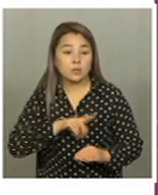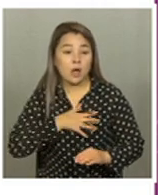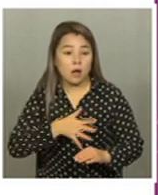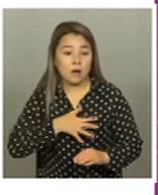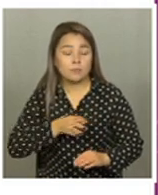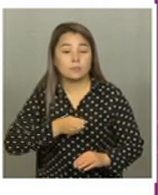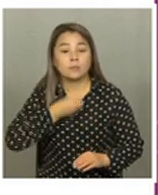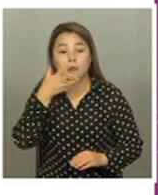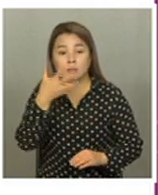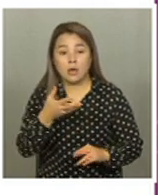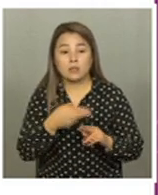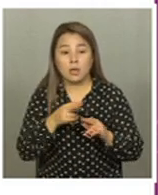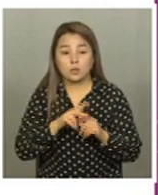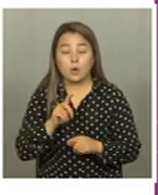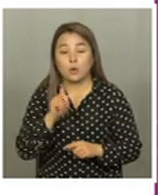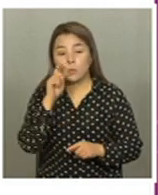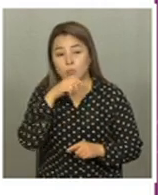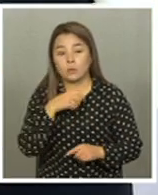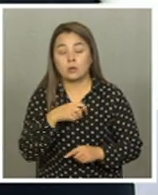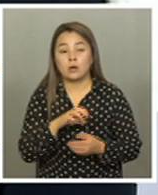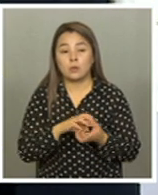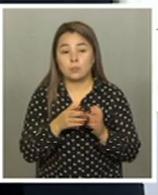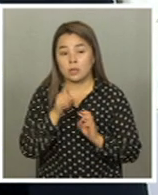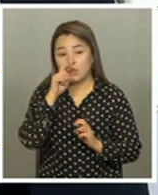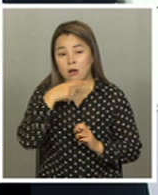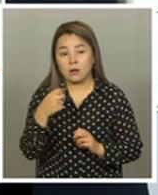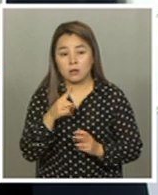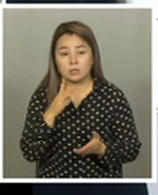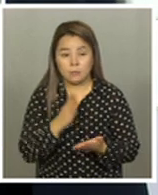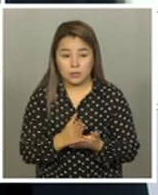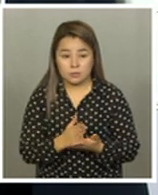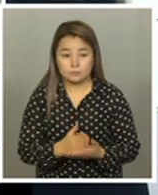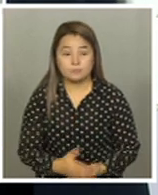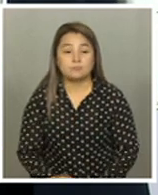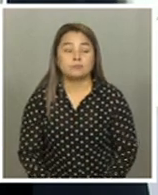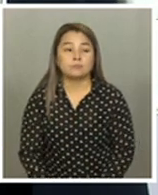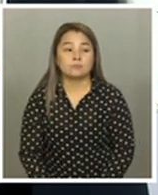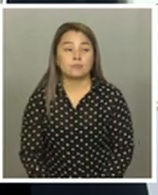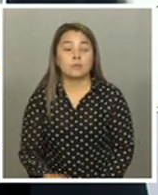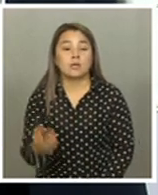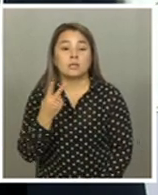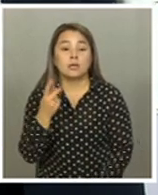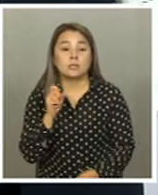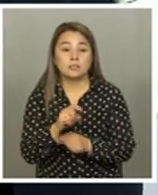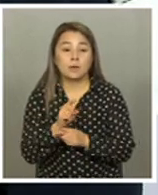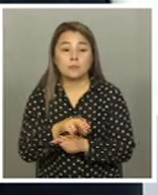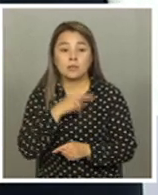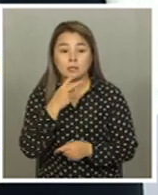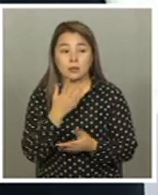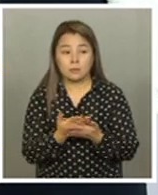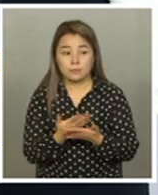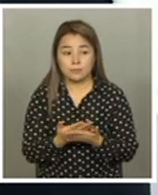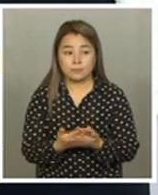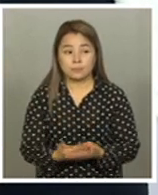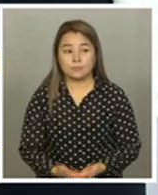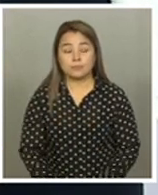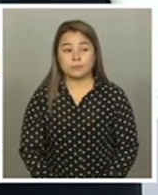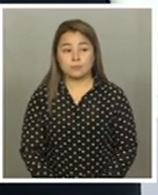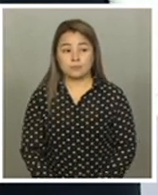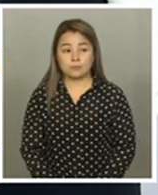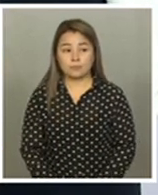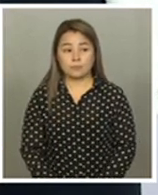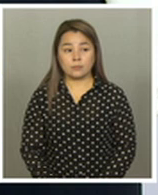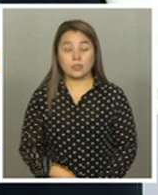құрамында көмір қышқыл газы болады. Келесі екінші тапсырмаға назар аударыңыздар.